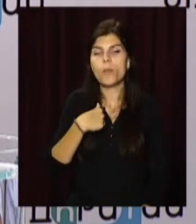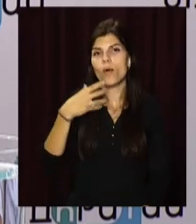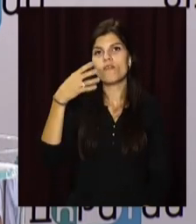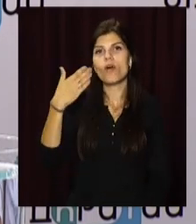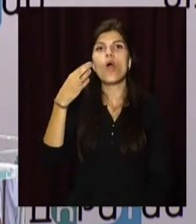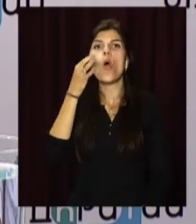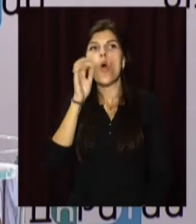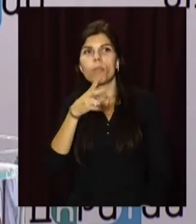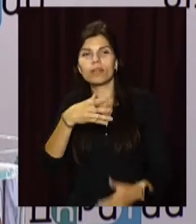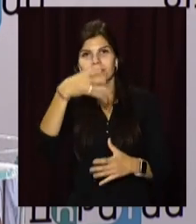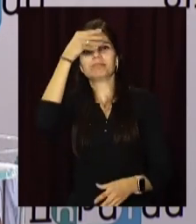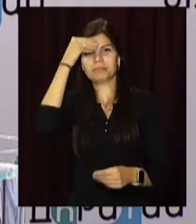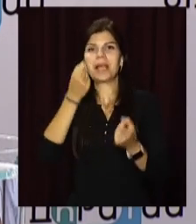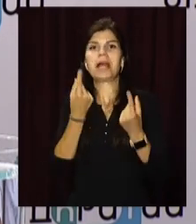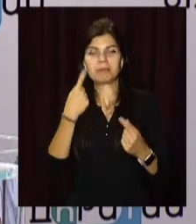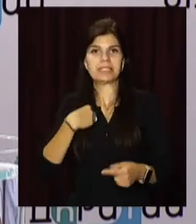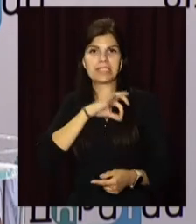формате соревнований предусмотрено